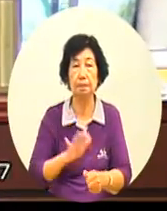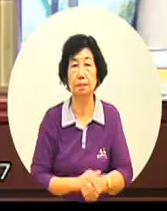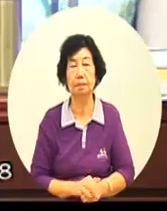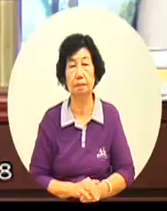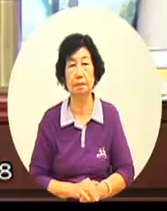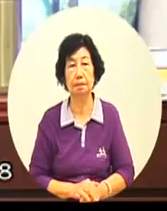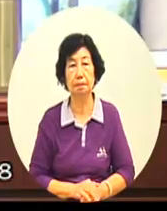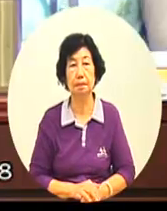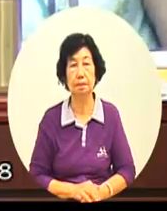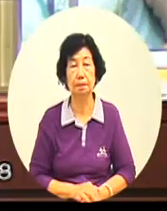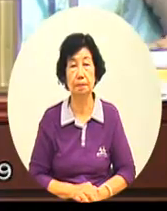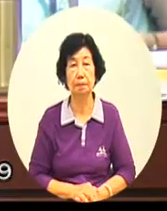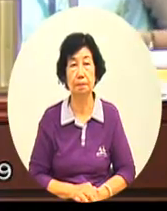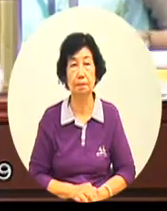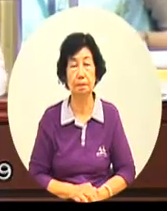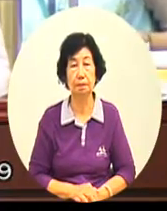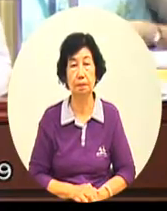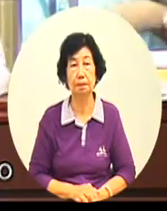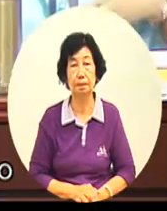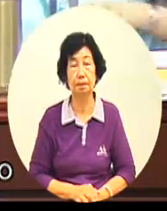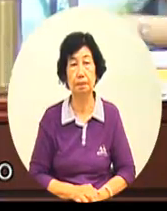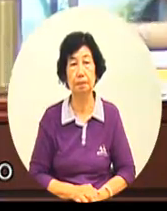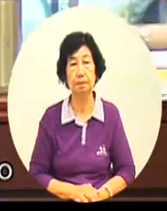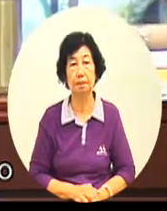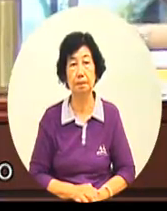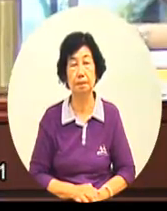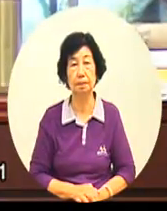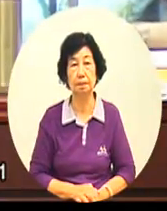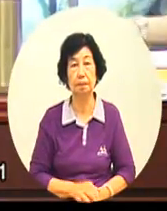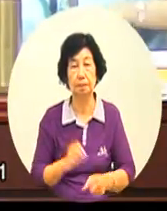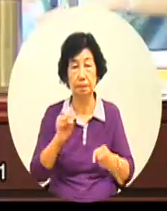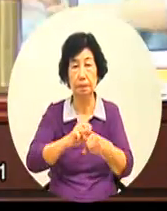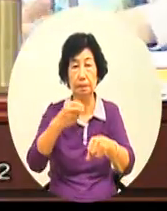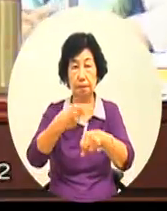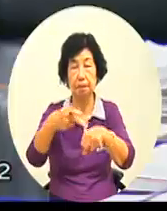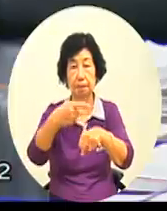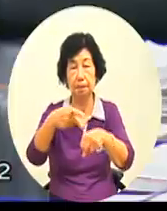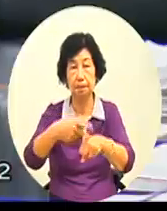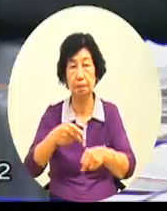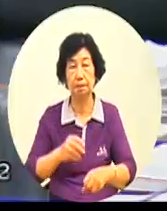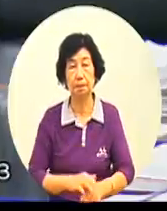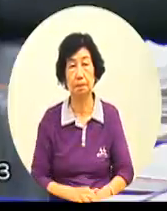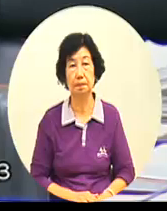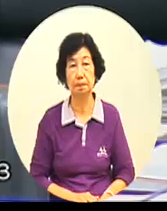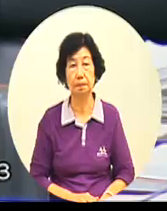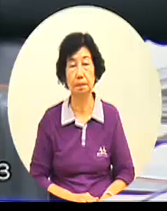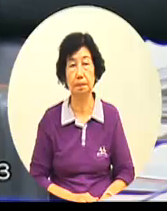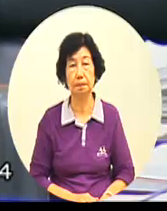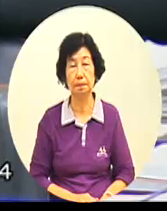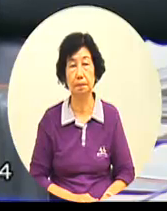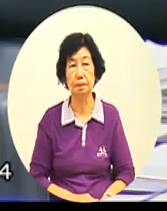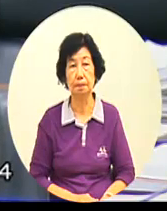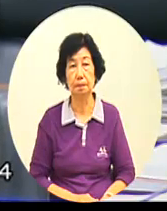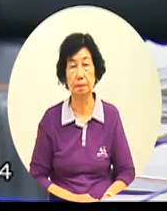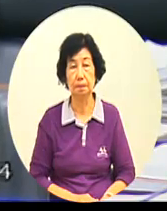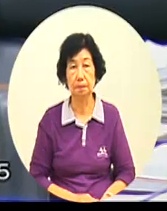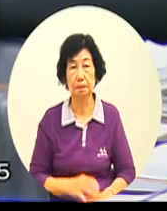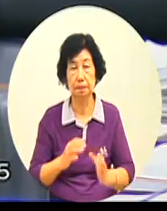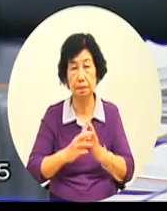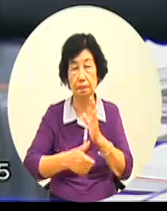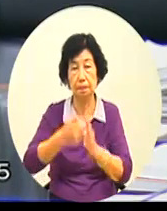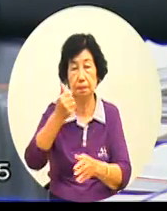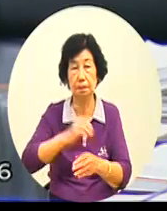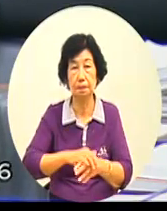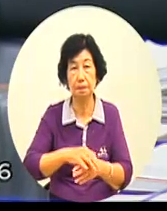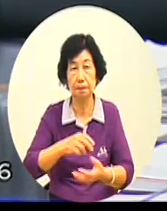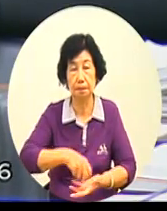那以上简单跟议员说明。 好，再两分钟。 谢谢主席哦。其实局长你刚提的说事前